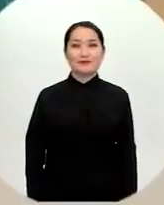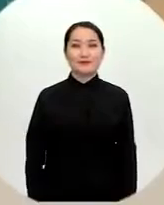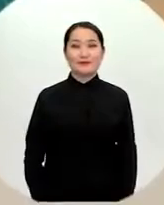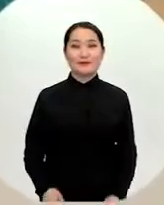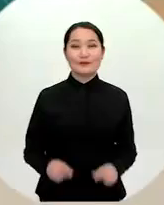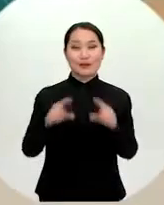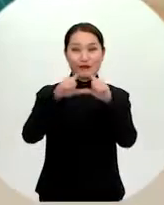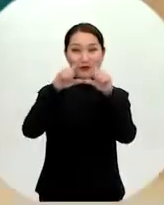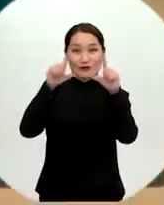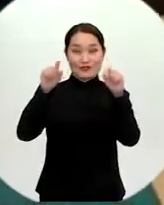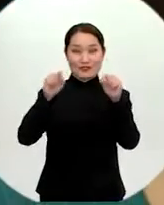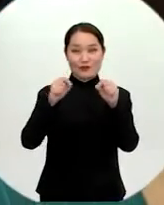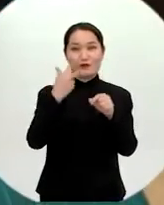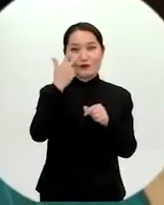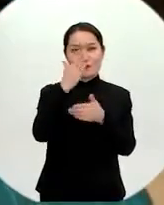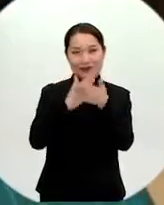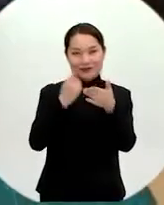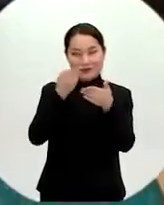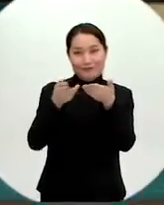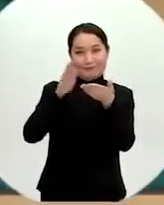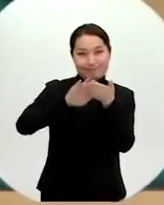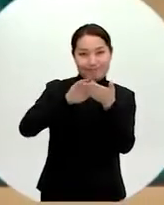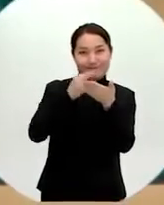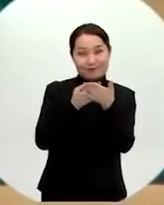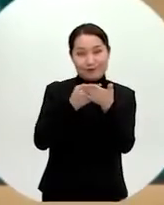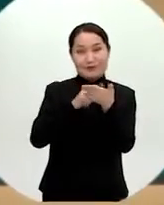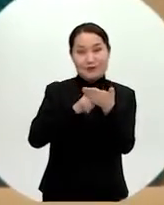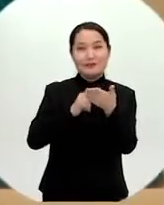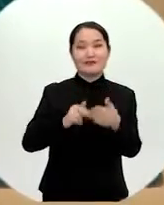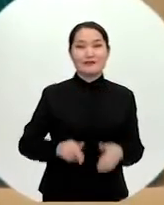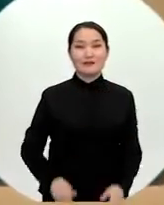за ялгаа 3-1 ингэж нугалчаад энэ дээрээ